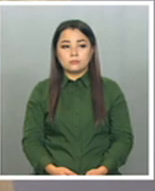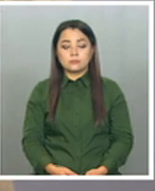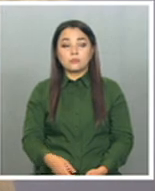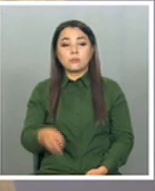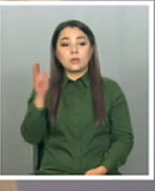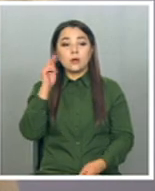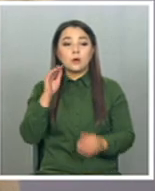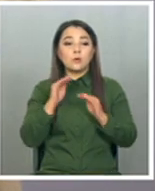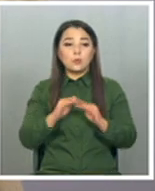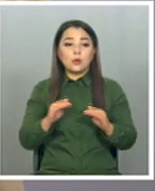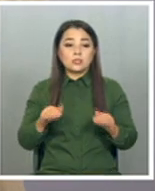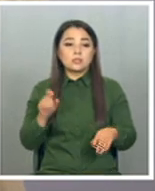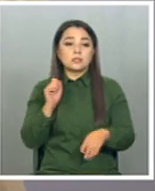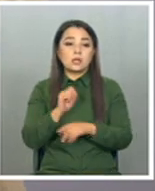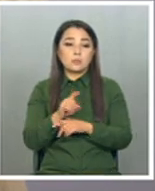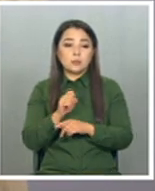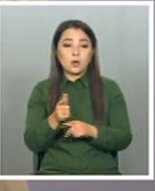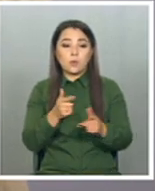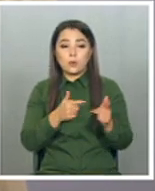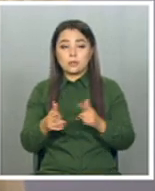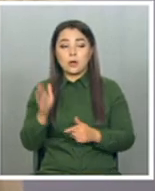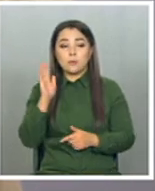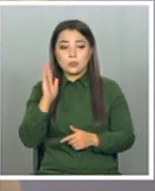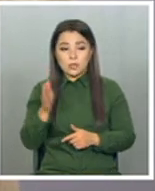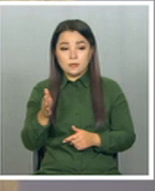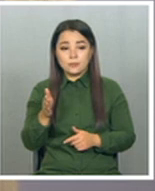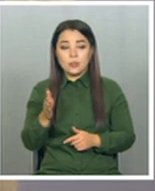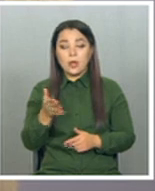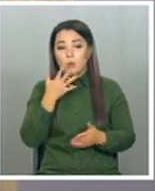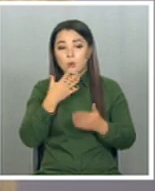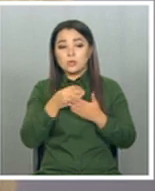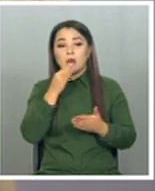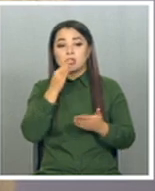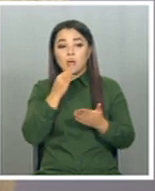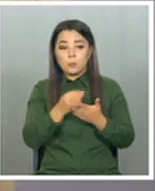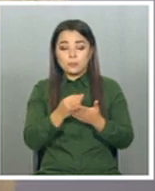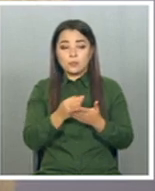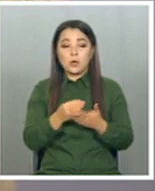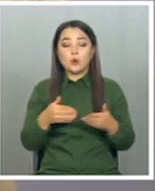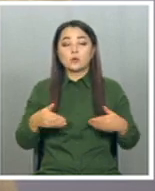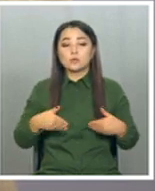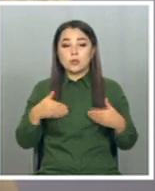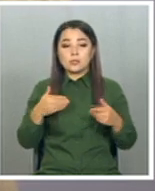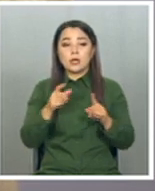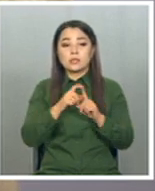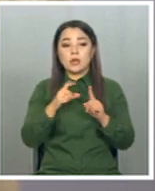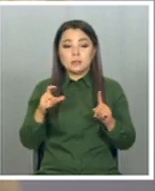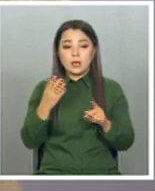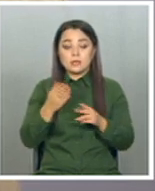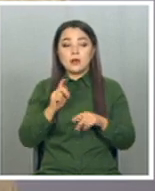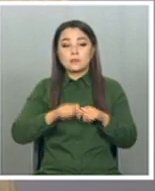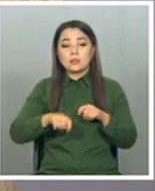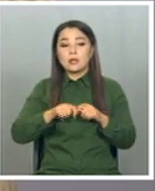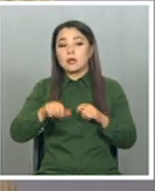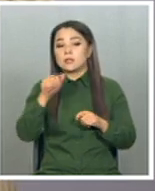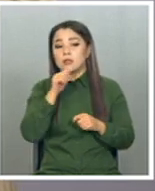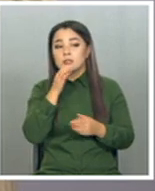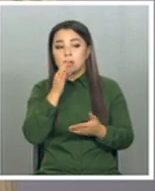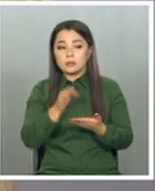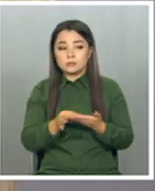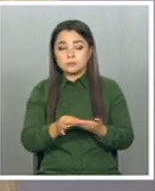Оқушылар, тапсырманы орындап болсаңыздар, өз жауаптарыңызды ұсынылған нұсқамен салыстырып көріңіздер.